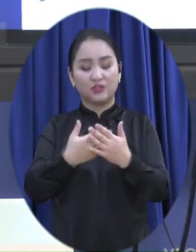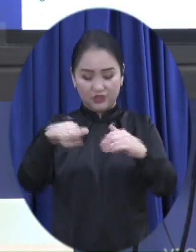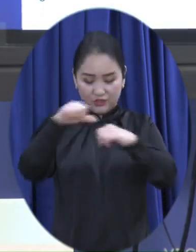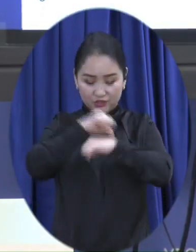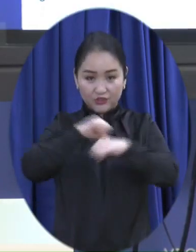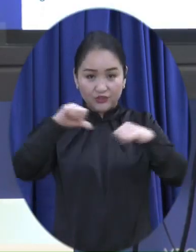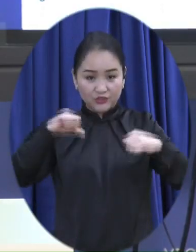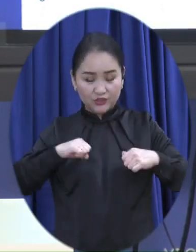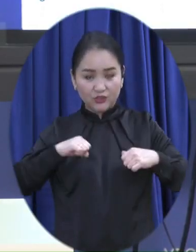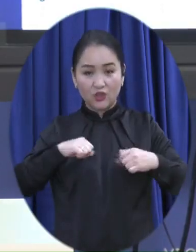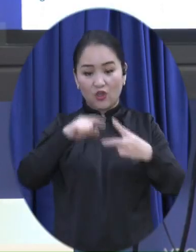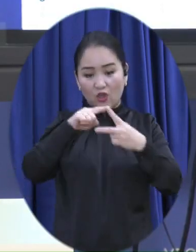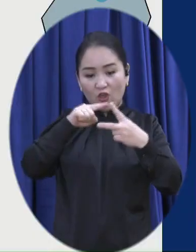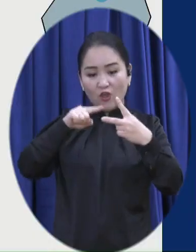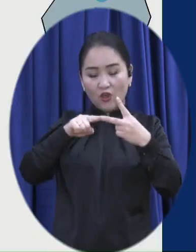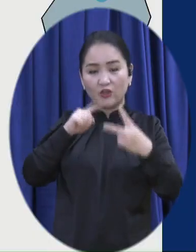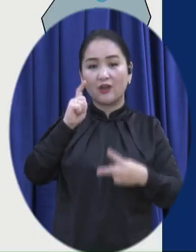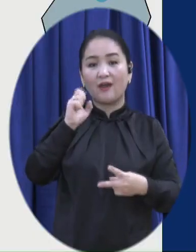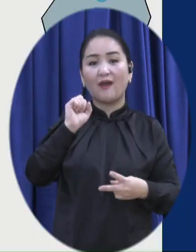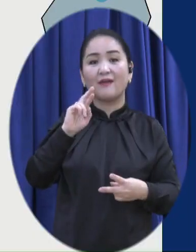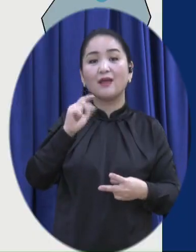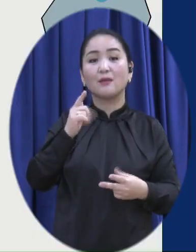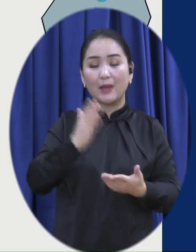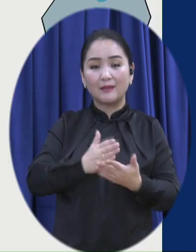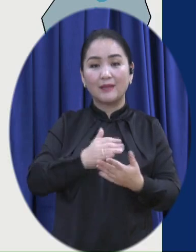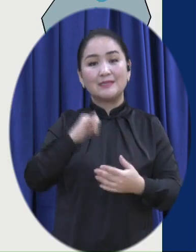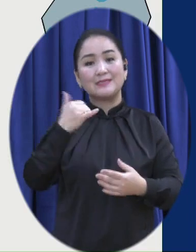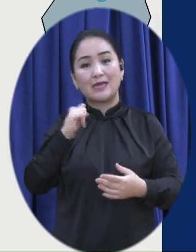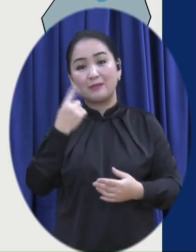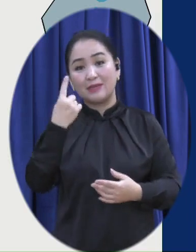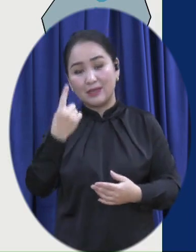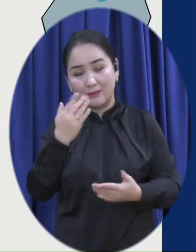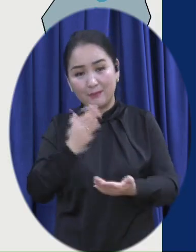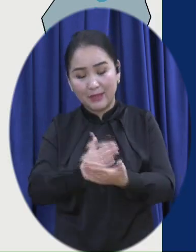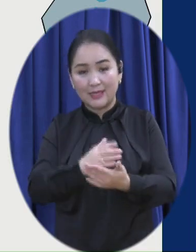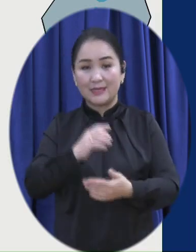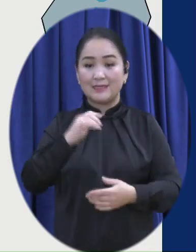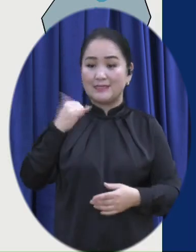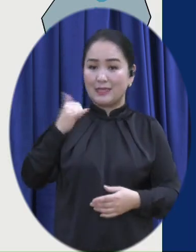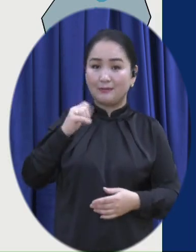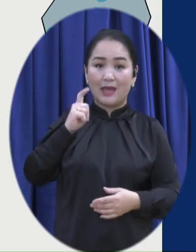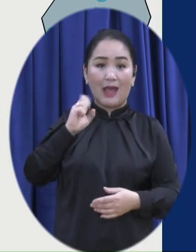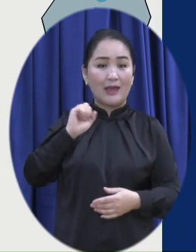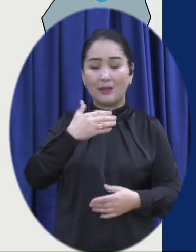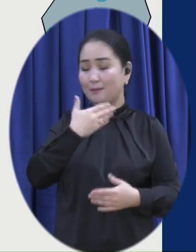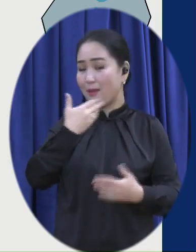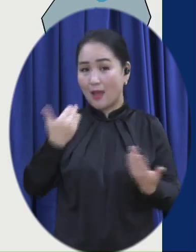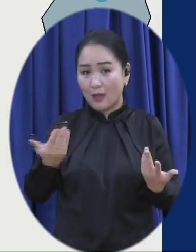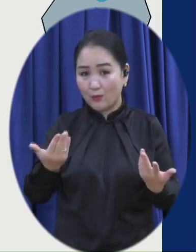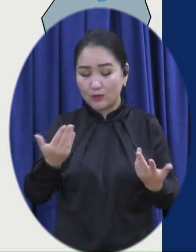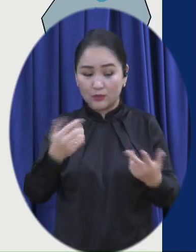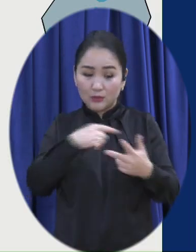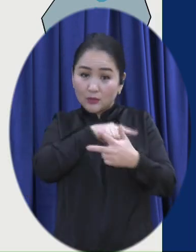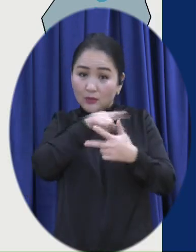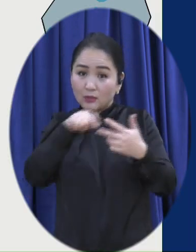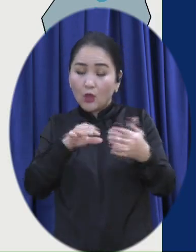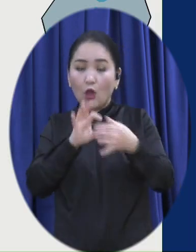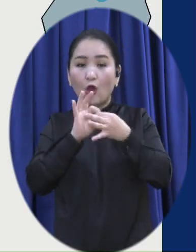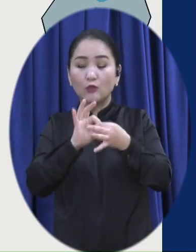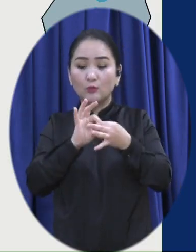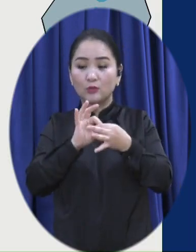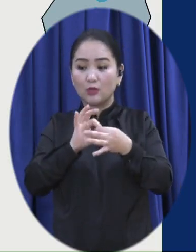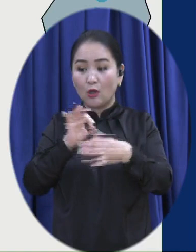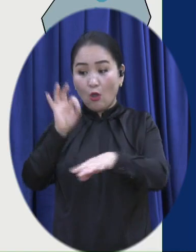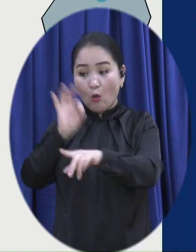зарим нь 2 хаягтай явж байна. Зарим нь 1 хаягтай явж байна. Зарим нь хаяггүй явж байна. Тэрнээс болоод эхний батлагдсан тохиолдлыг бид